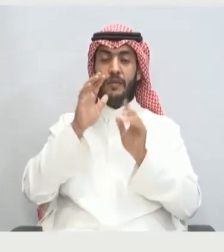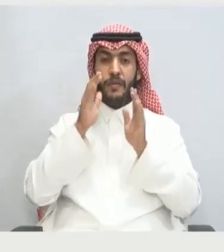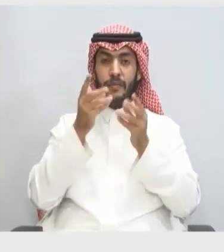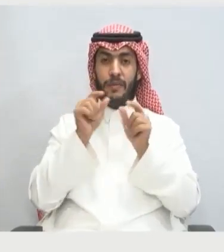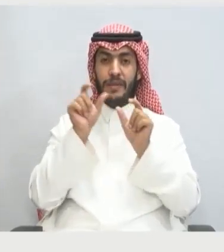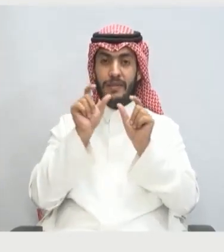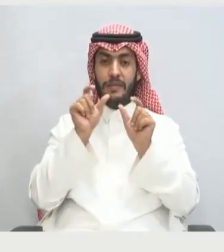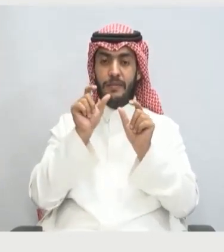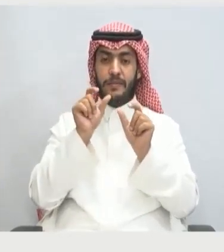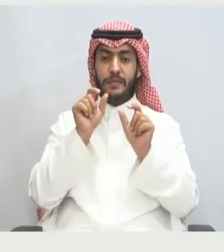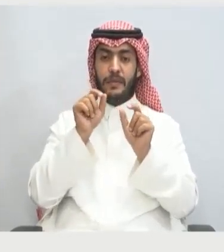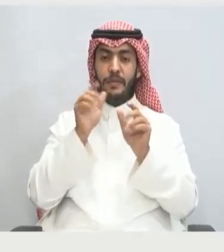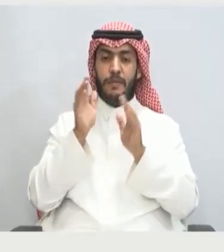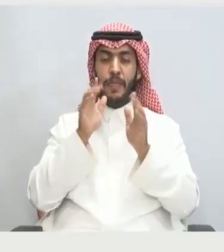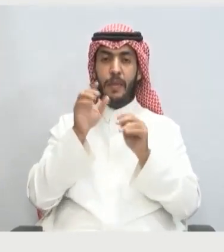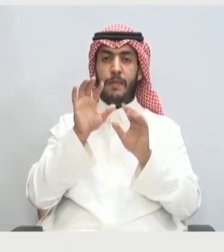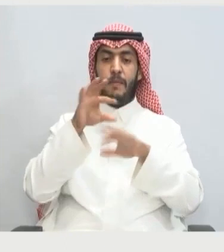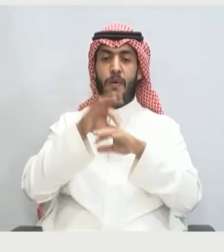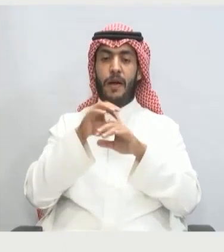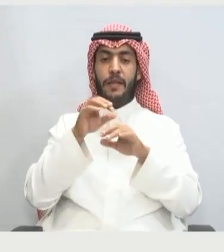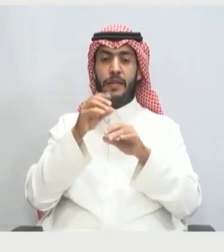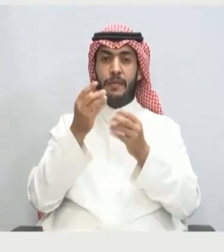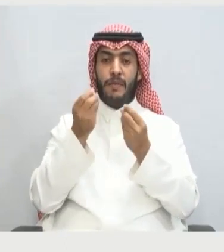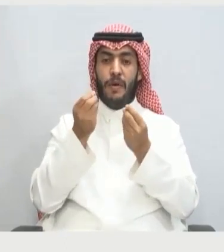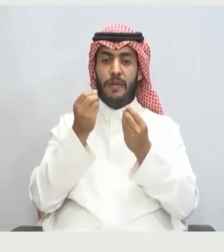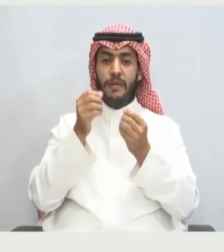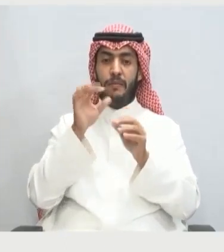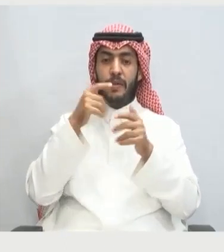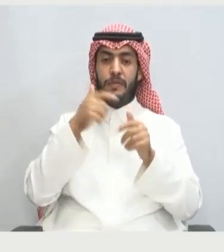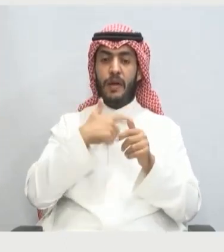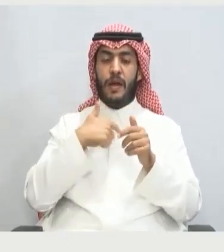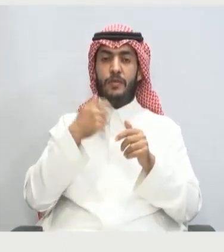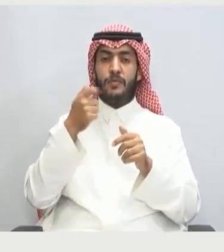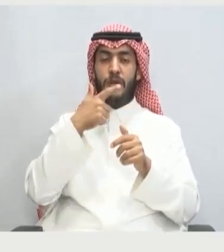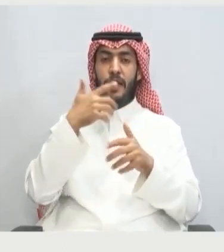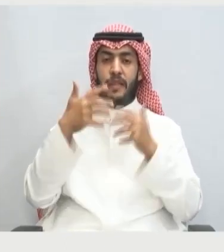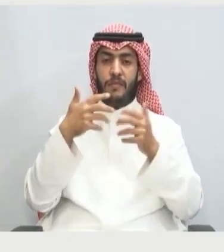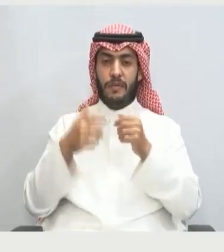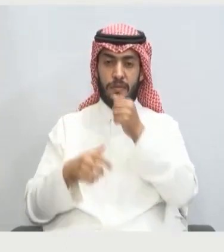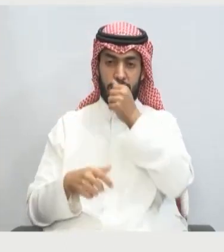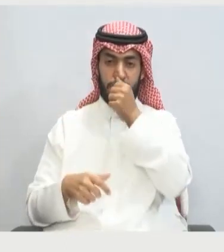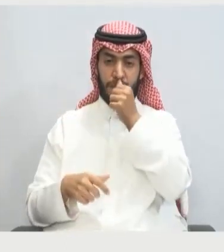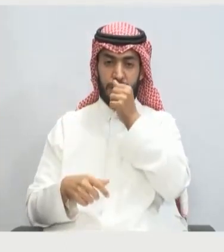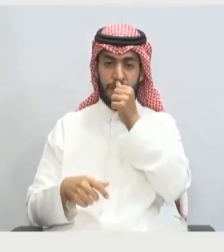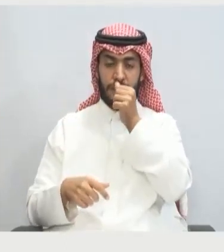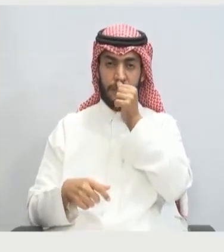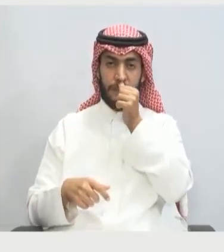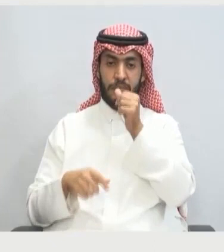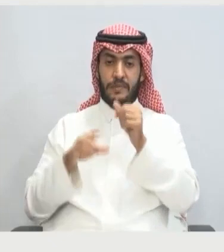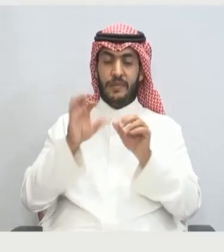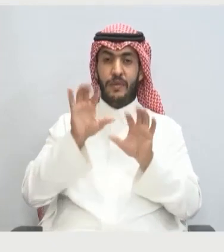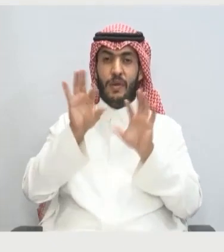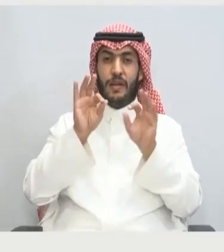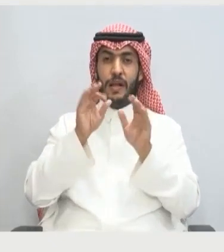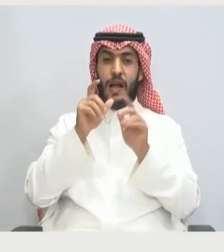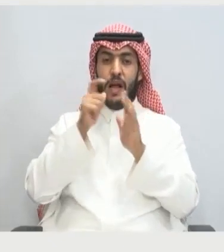تركيز محددين للمواد المتفاعله نسميه قانون سرعه التفاعل كذلك